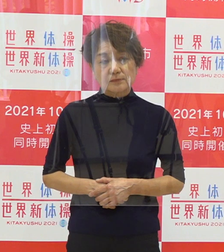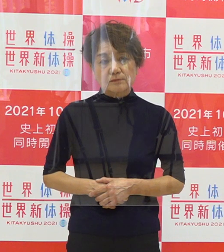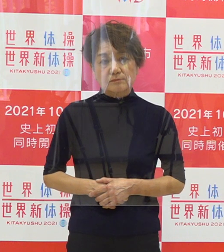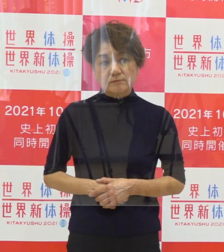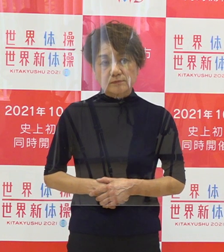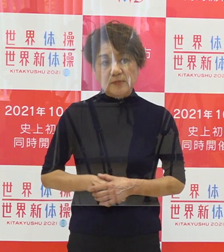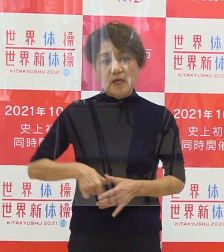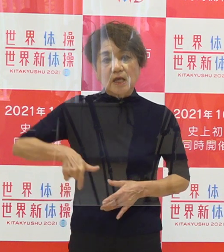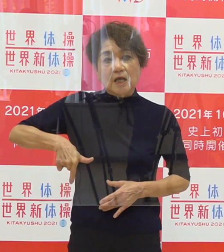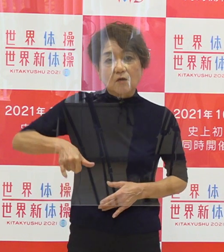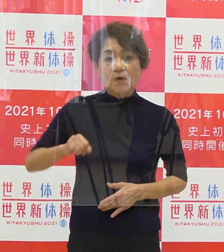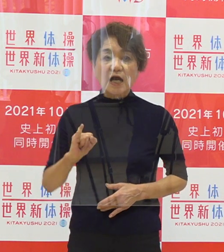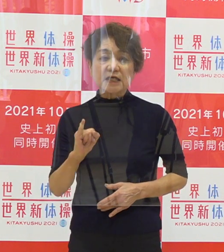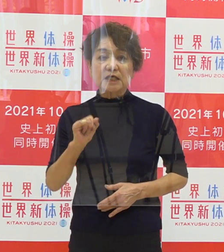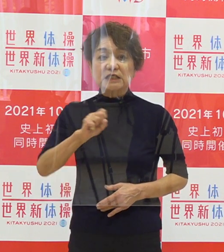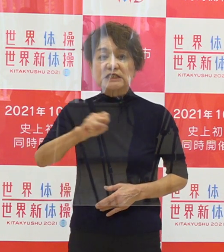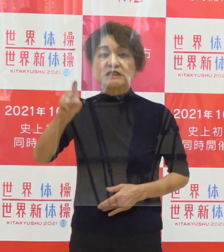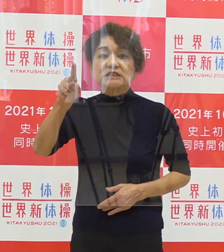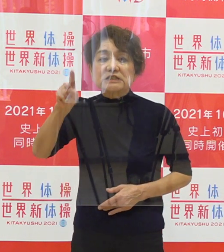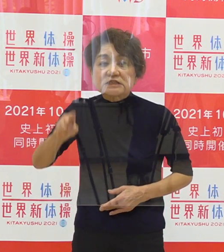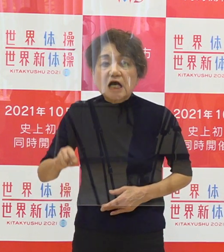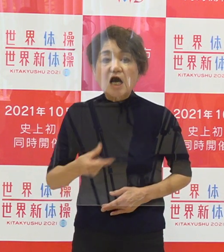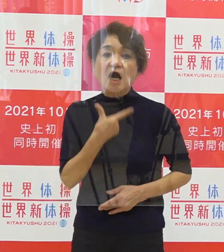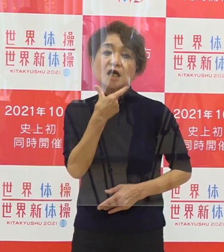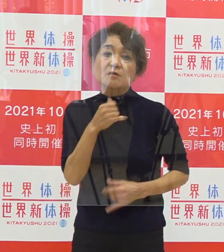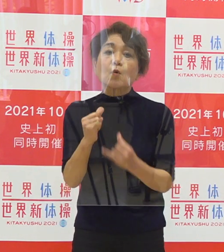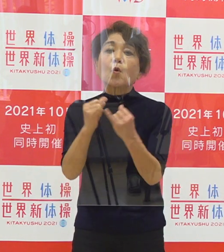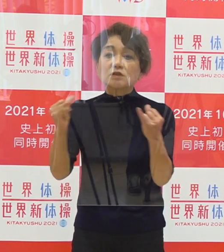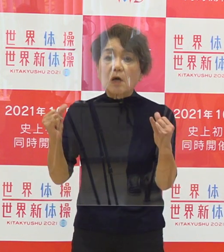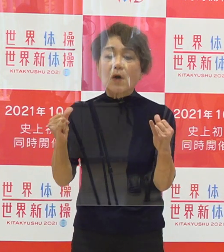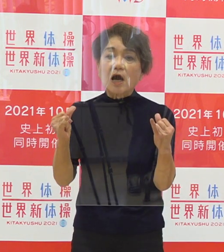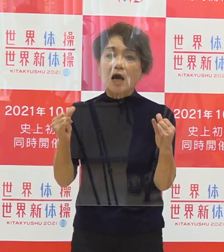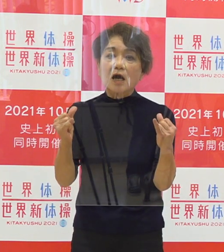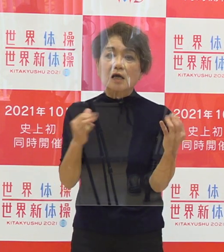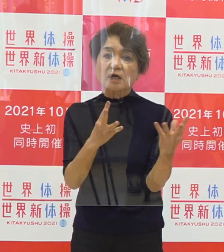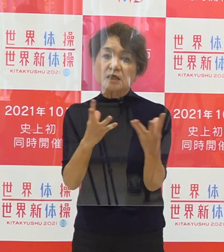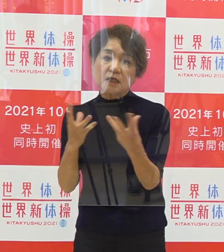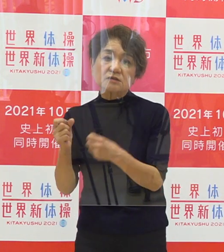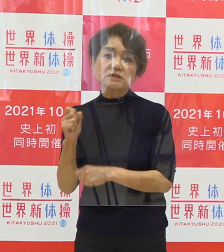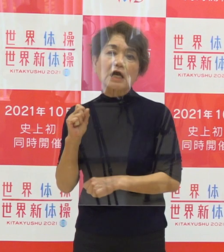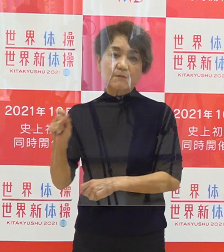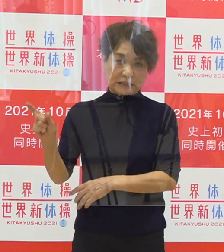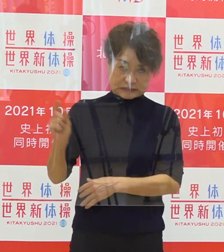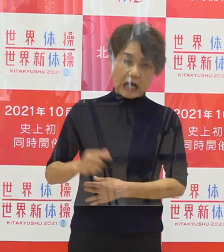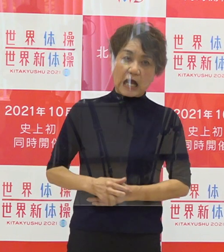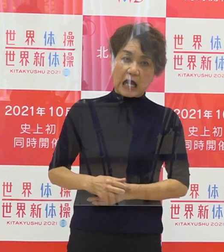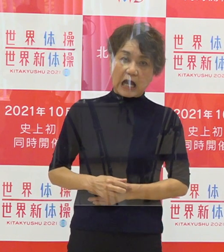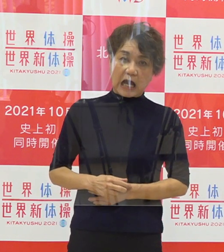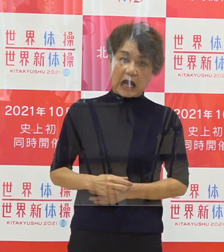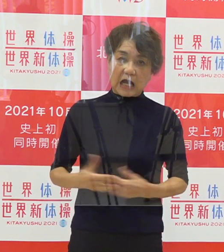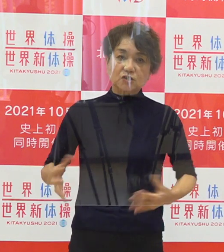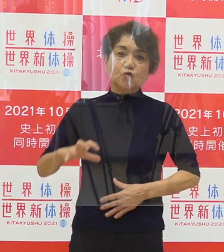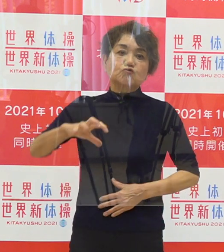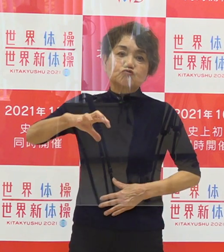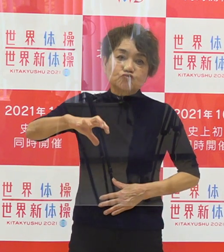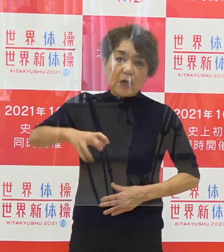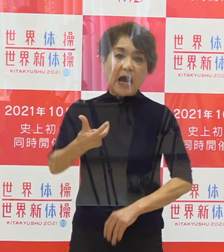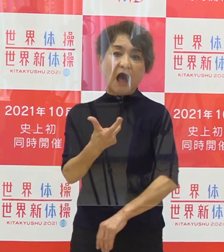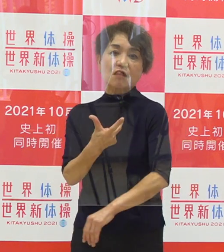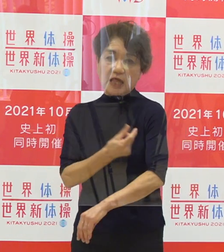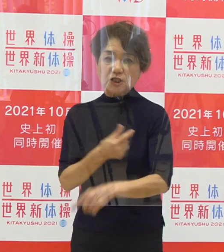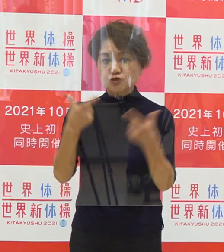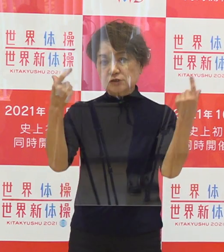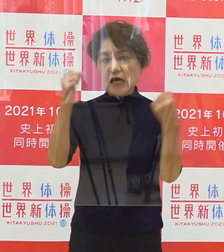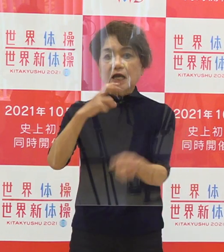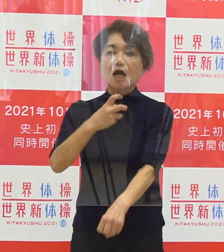ファイザーを受けたいという人は最初から結構いたんですね。それは職域接種、あるいは大学の接種など